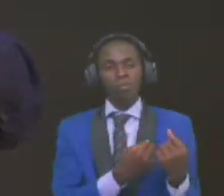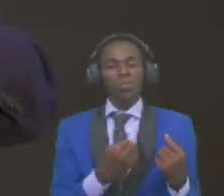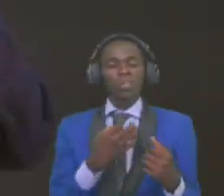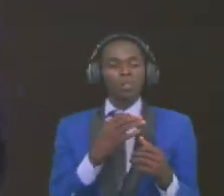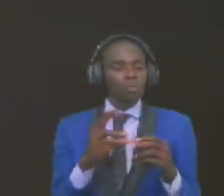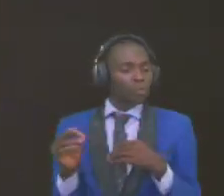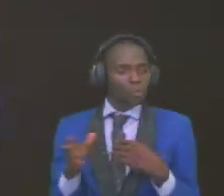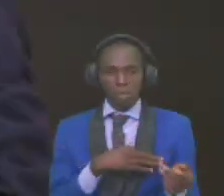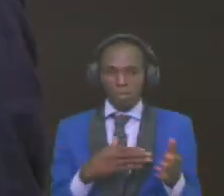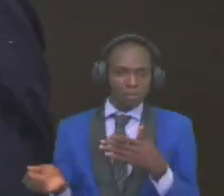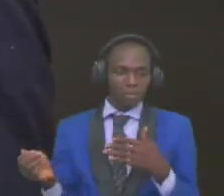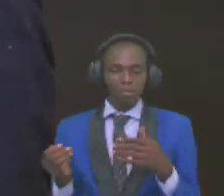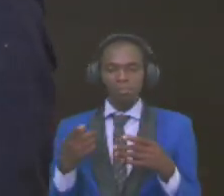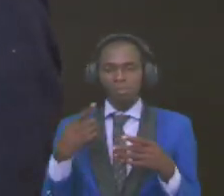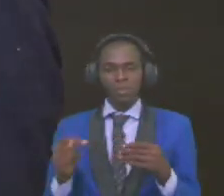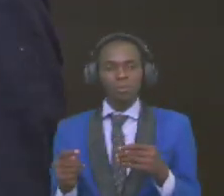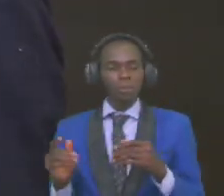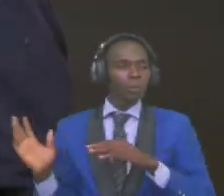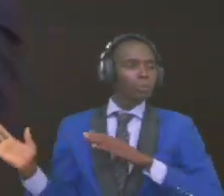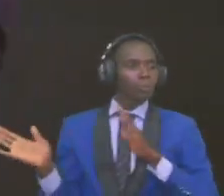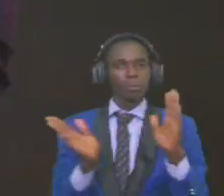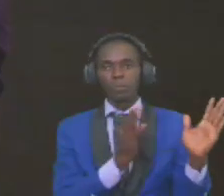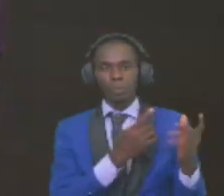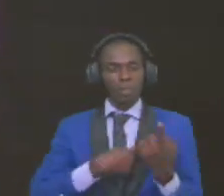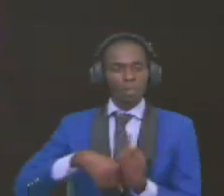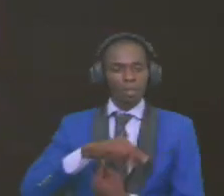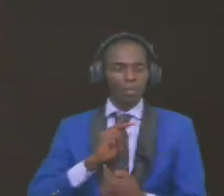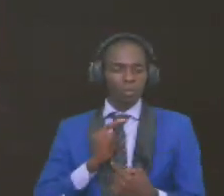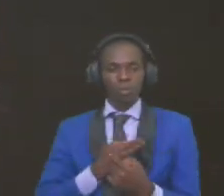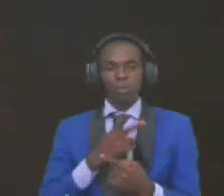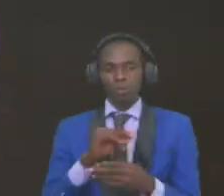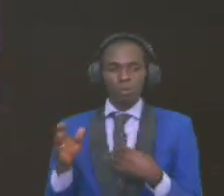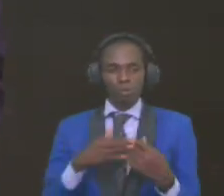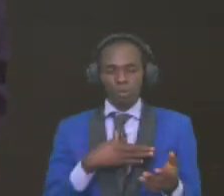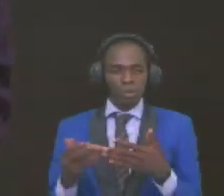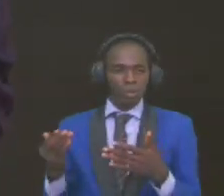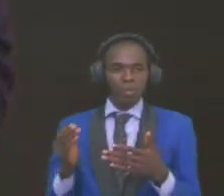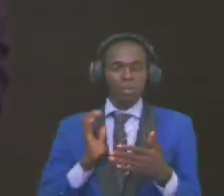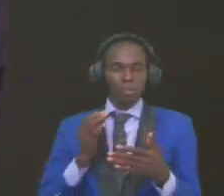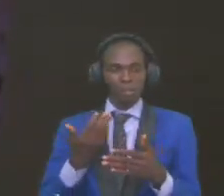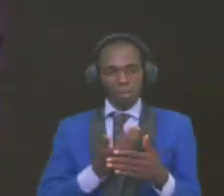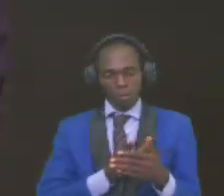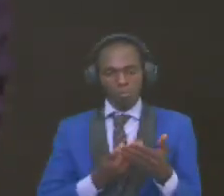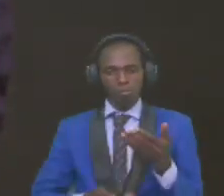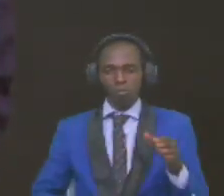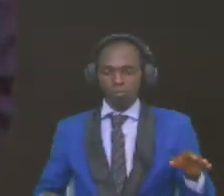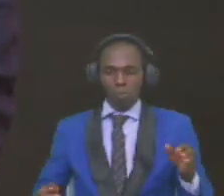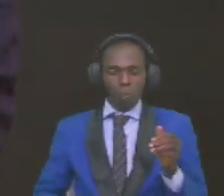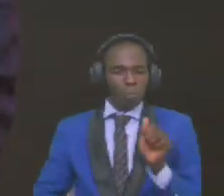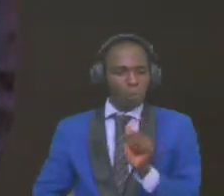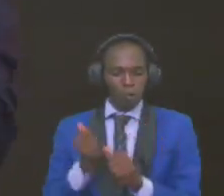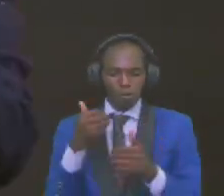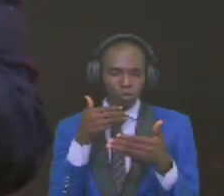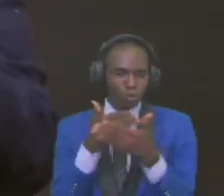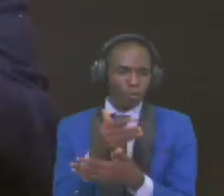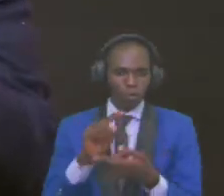reçoit le vainquer soufflant autour de nous quelques soirs ce que nos